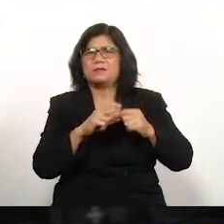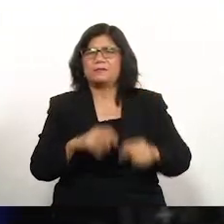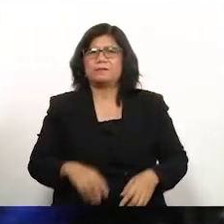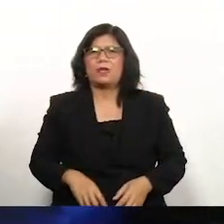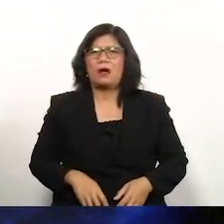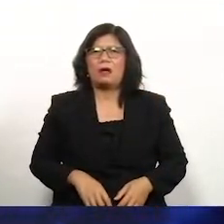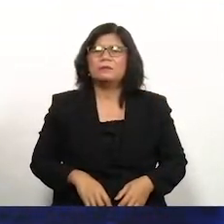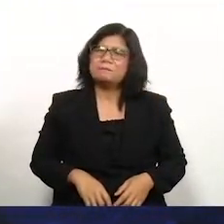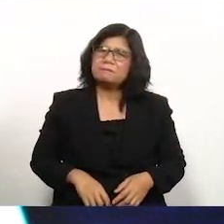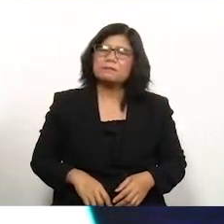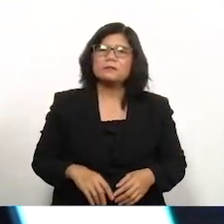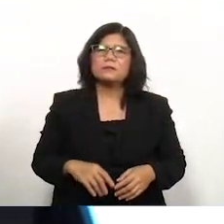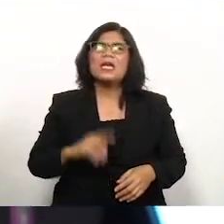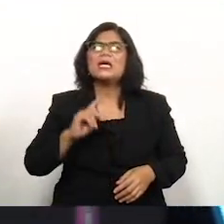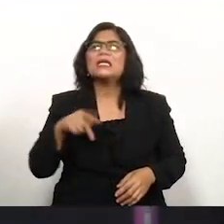salib